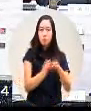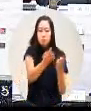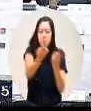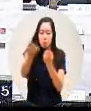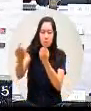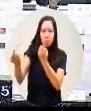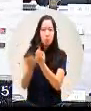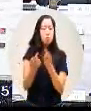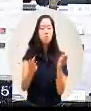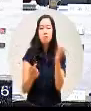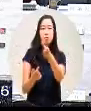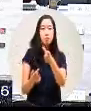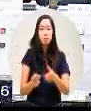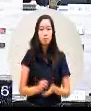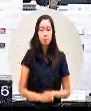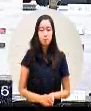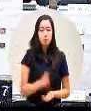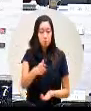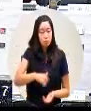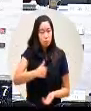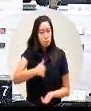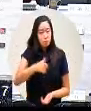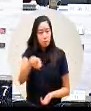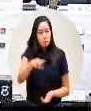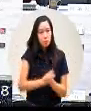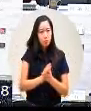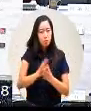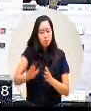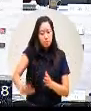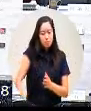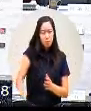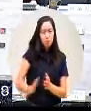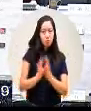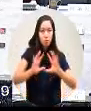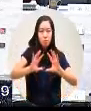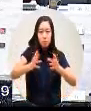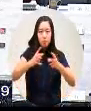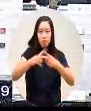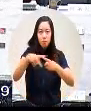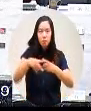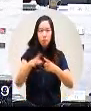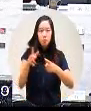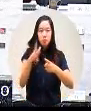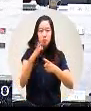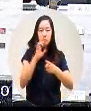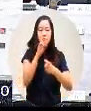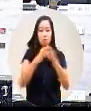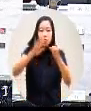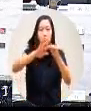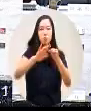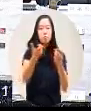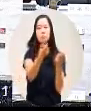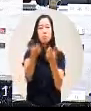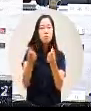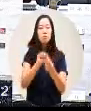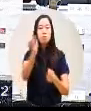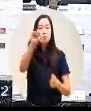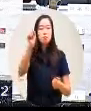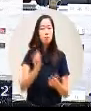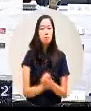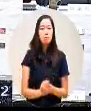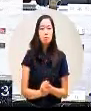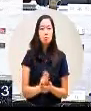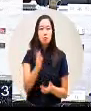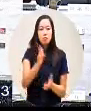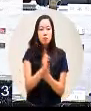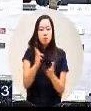重要了？哦，事实那个拢国小尔，你高中嘛未使咱讲国小，你完全的最靠生